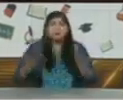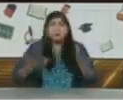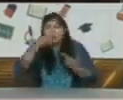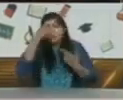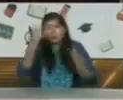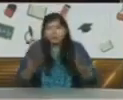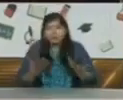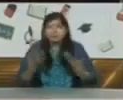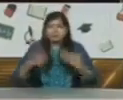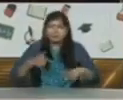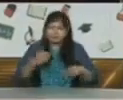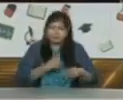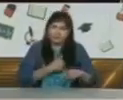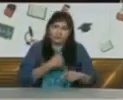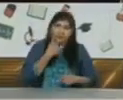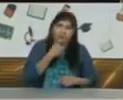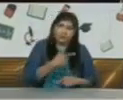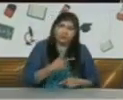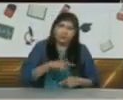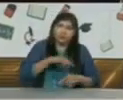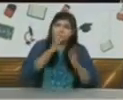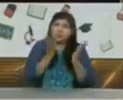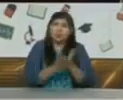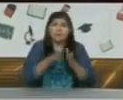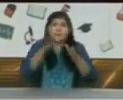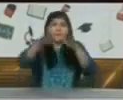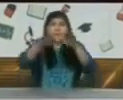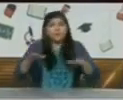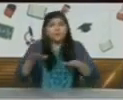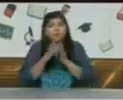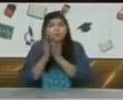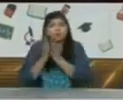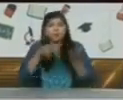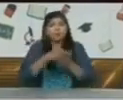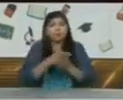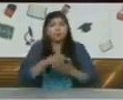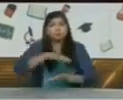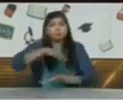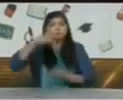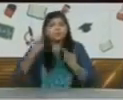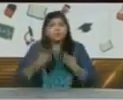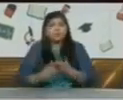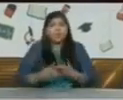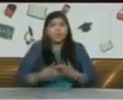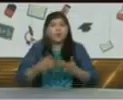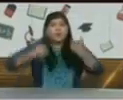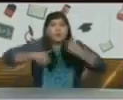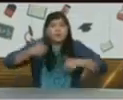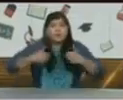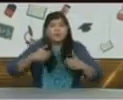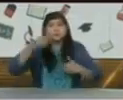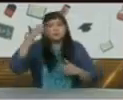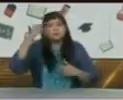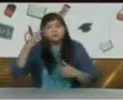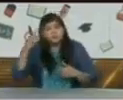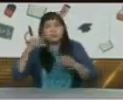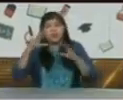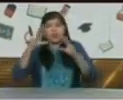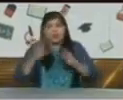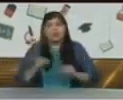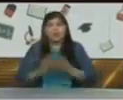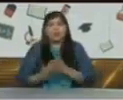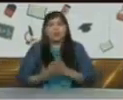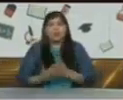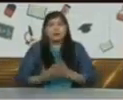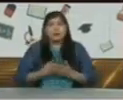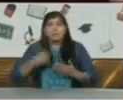होगा। और मैं सभी को कहूंगा, परीक्षा के तनाव को कम करने के लिए